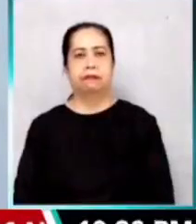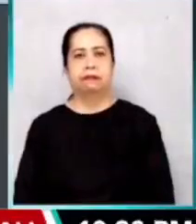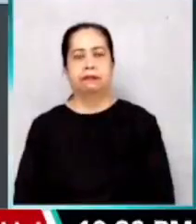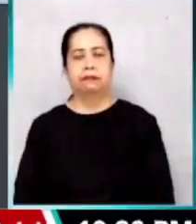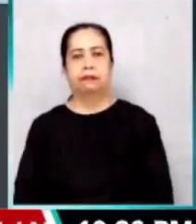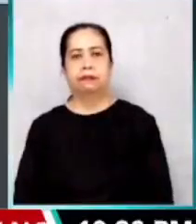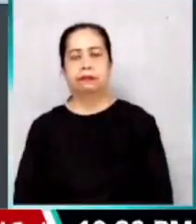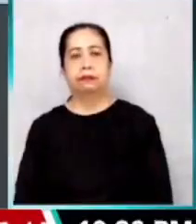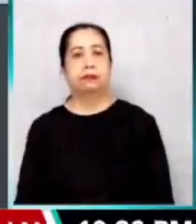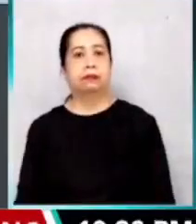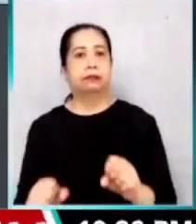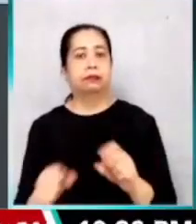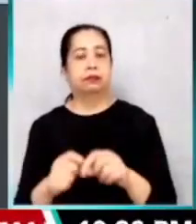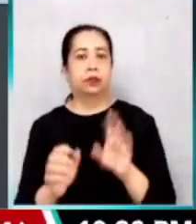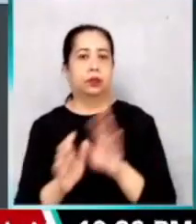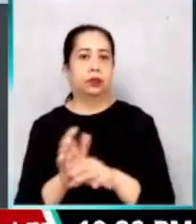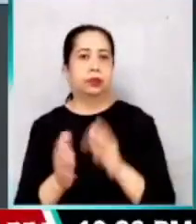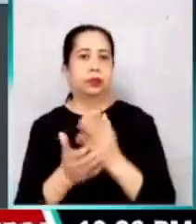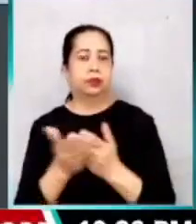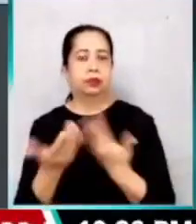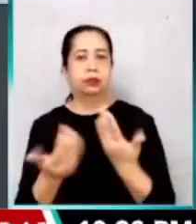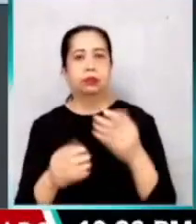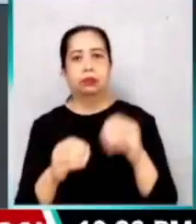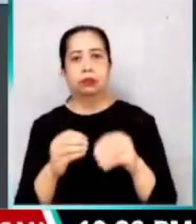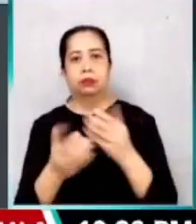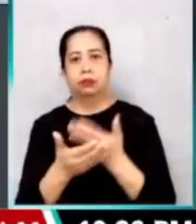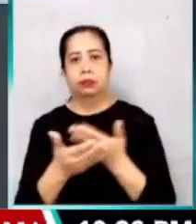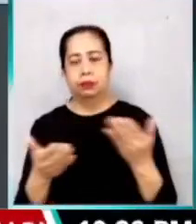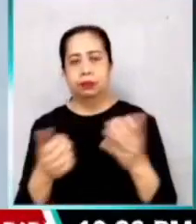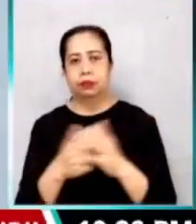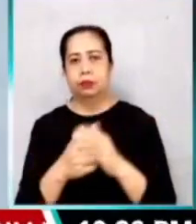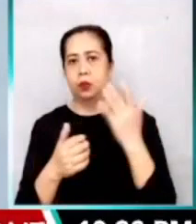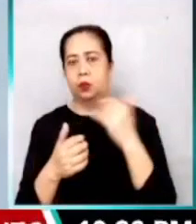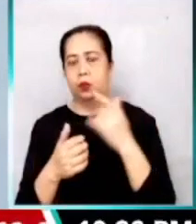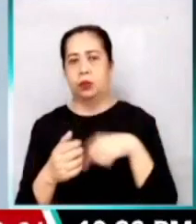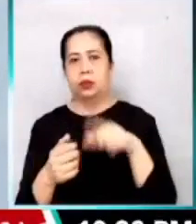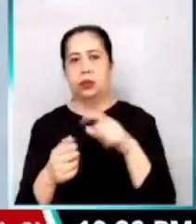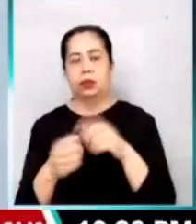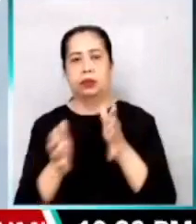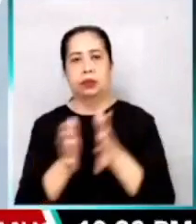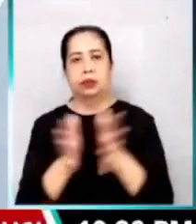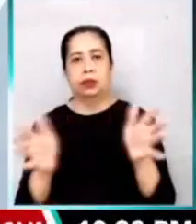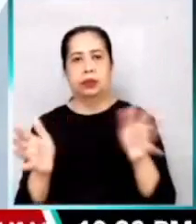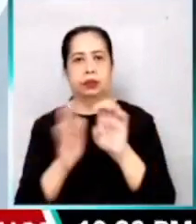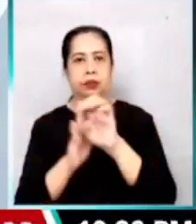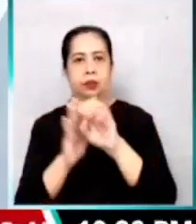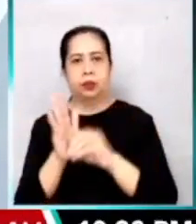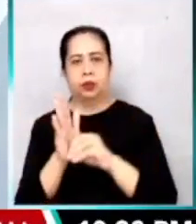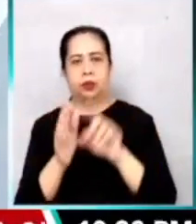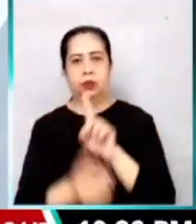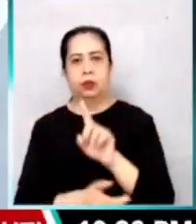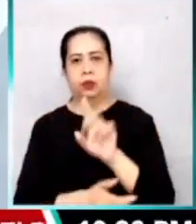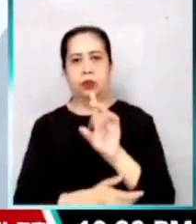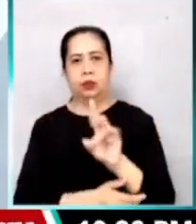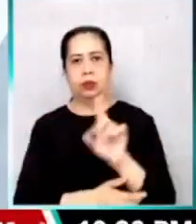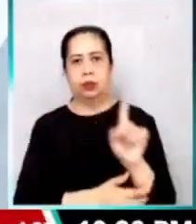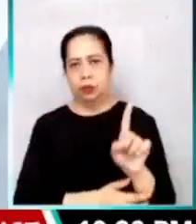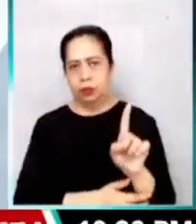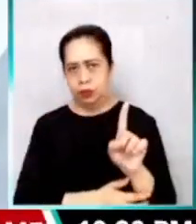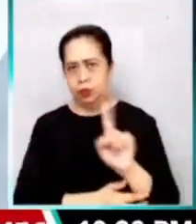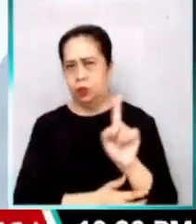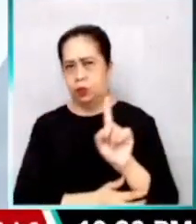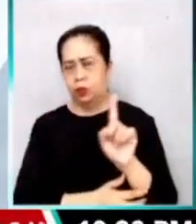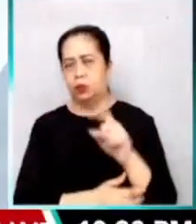posibleng magmura ang ilang agricultural products. Dahil yan sa pinalawig na Executive Order 171 na nagpapataw ng